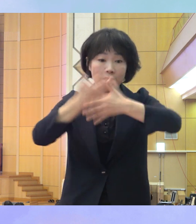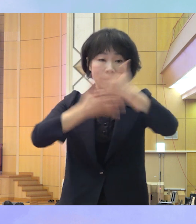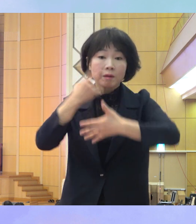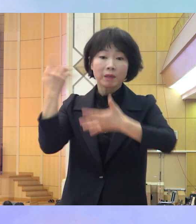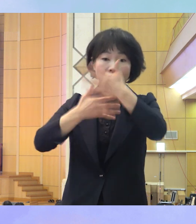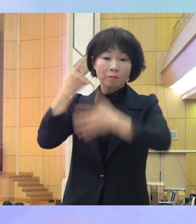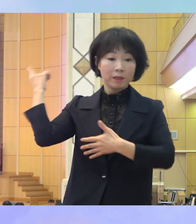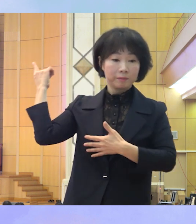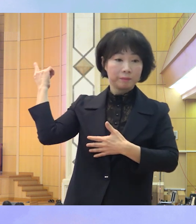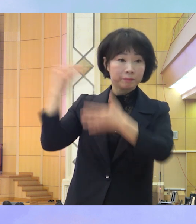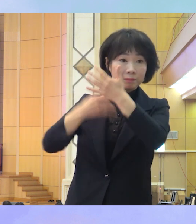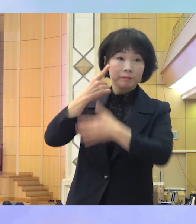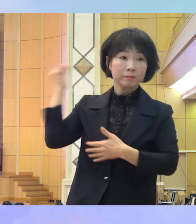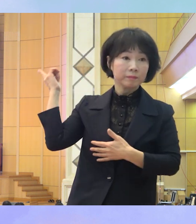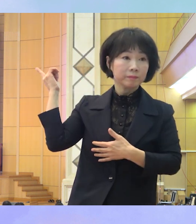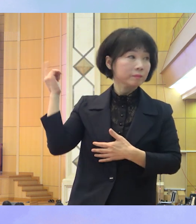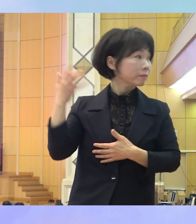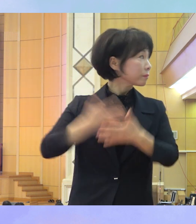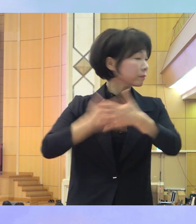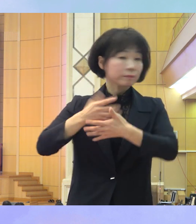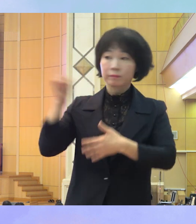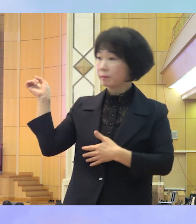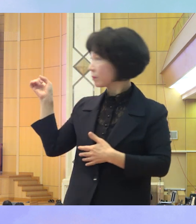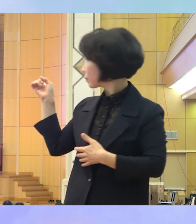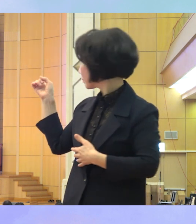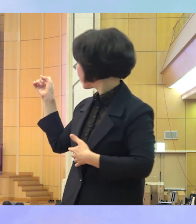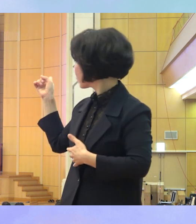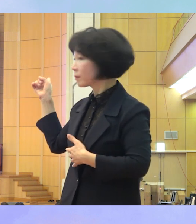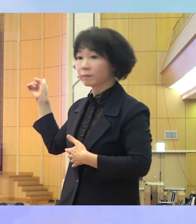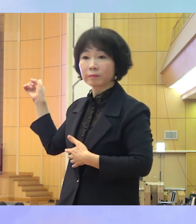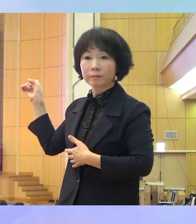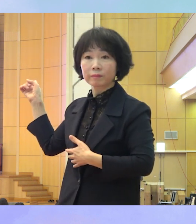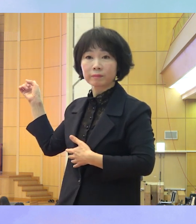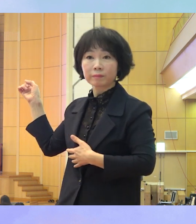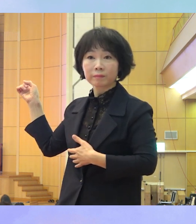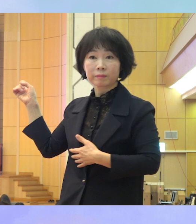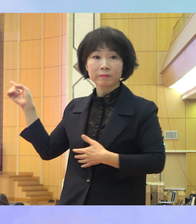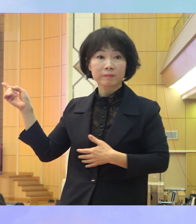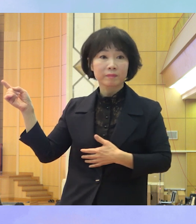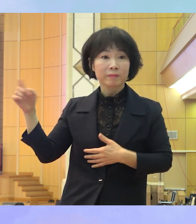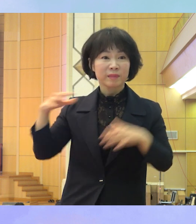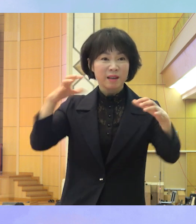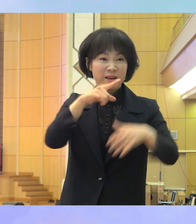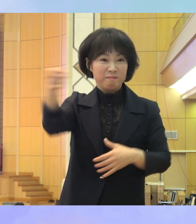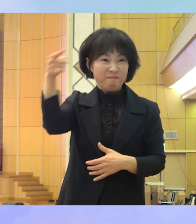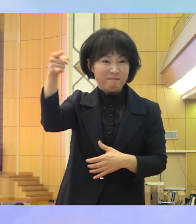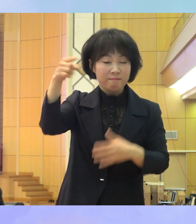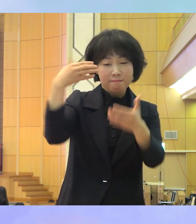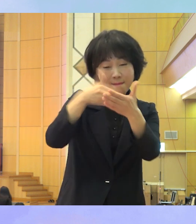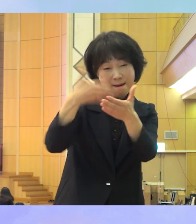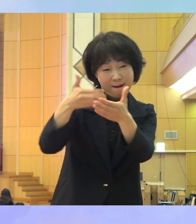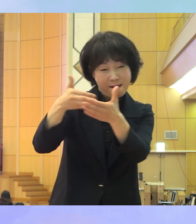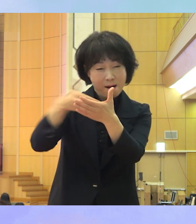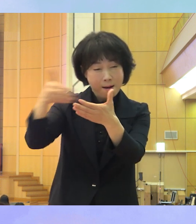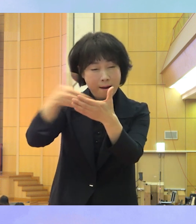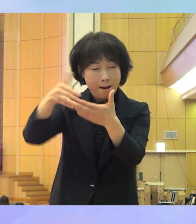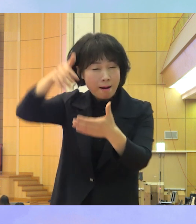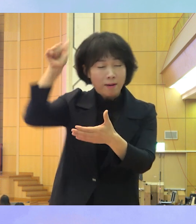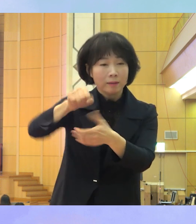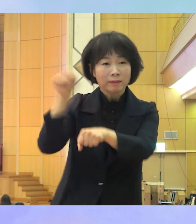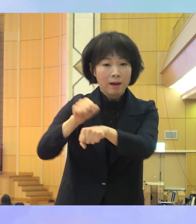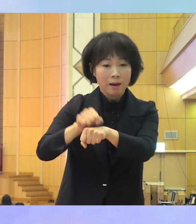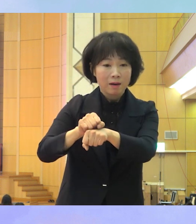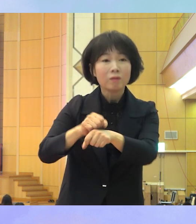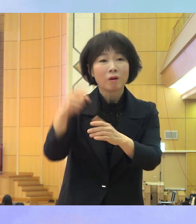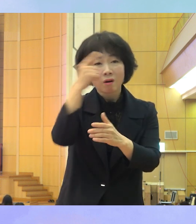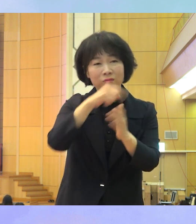예, 이게 다빈치 작으로 최후 만찬의 그림이잖아요. 우리 다